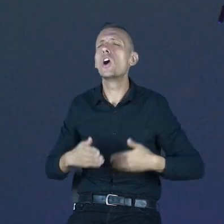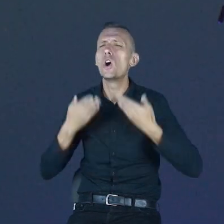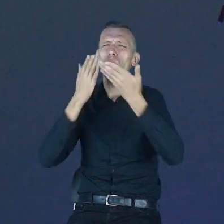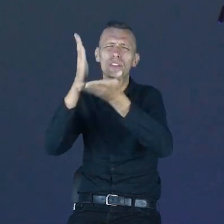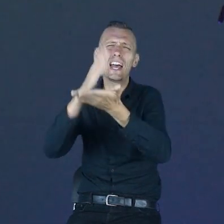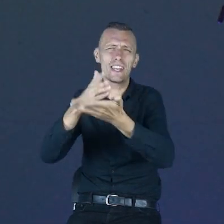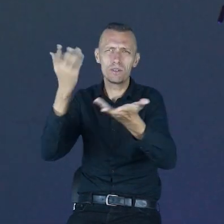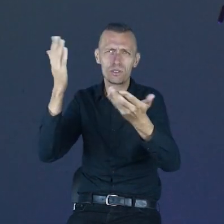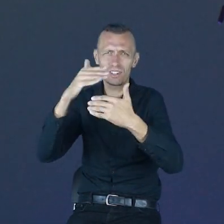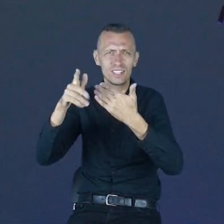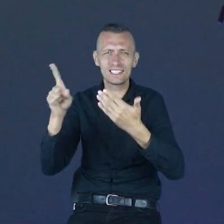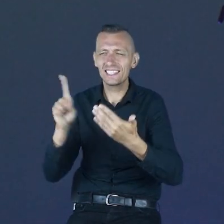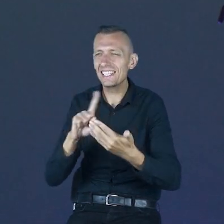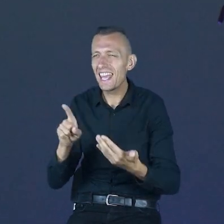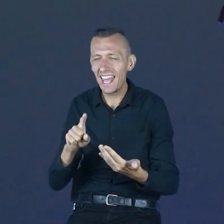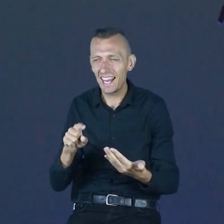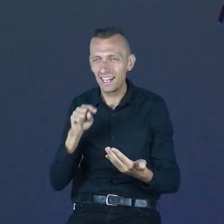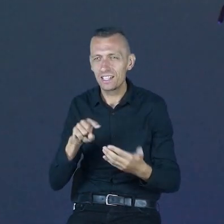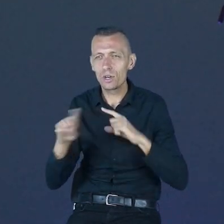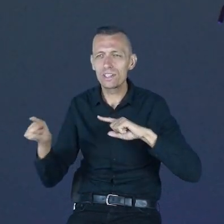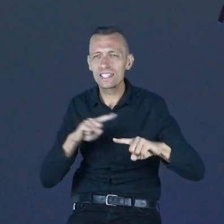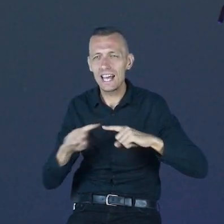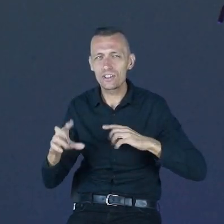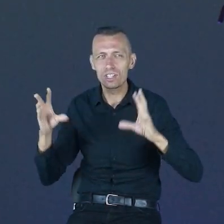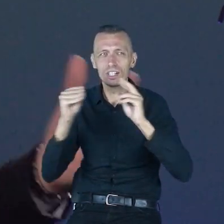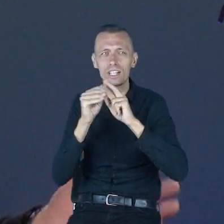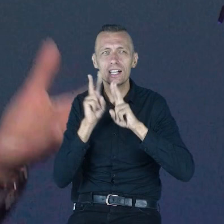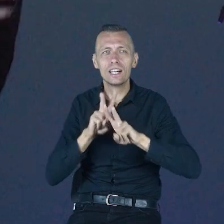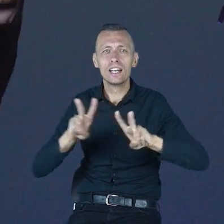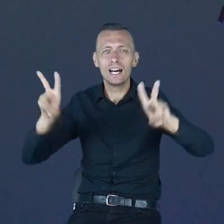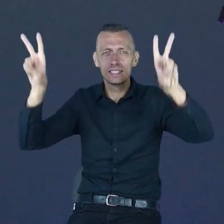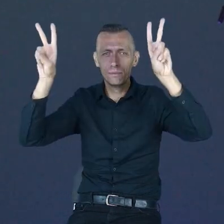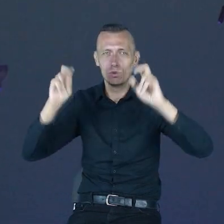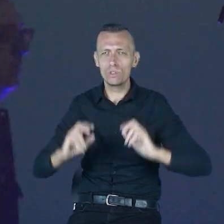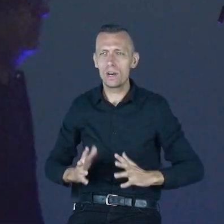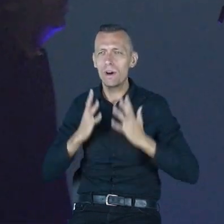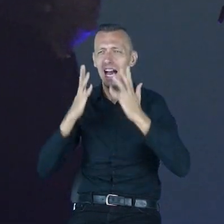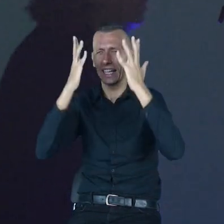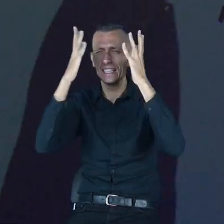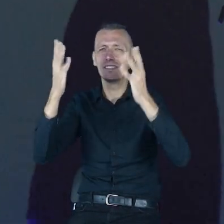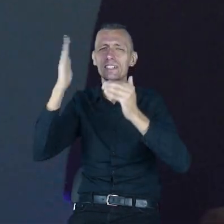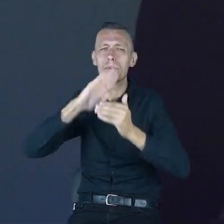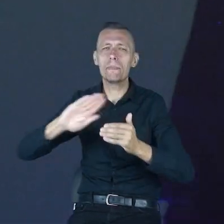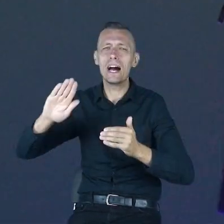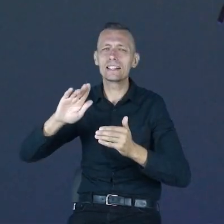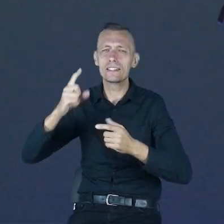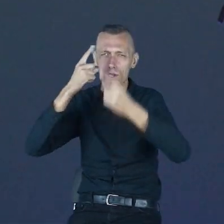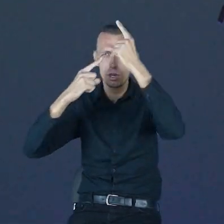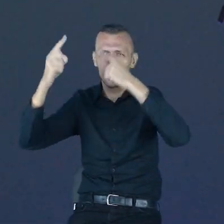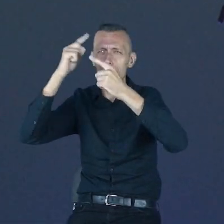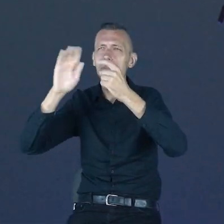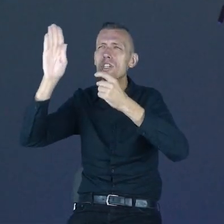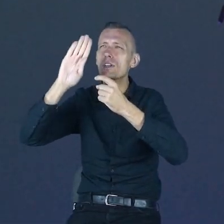naprawdę współuczestniczenie w tym, co Boże, w Jego dziele. To jest bardzo aktywna czynność w Jego myślach i postawach. To